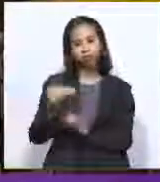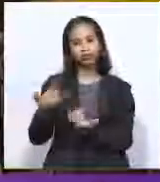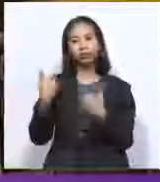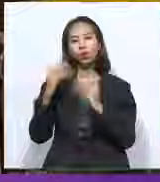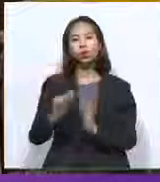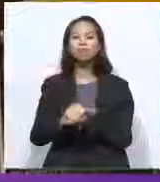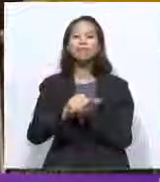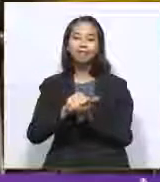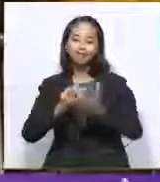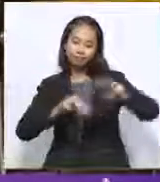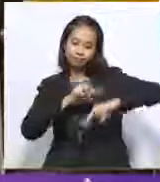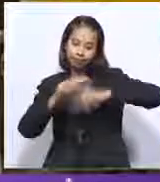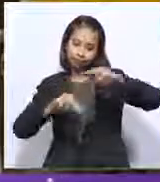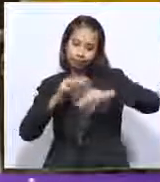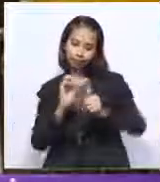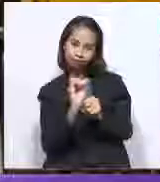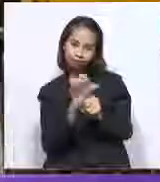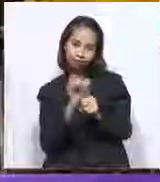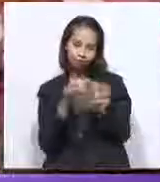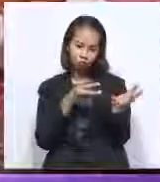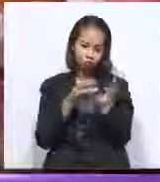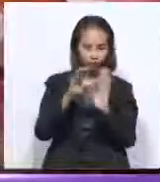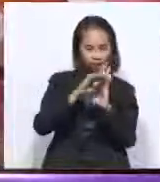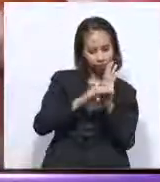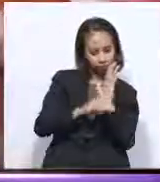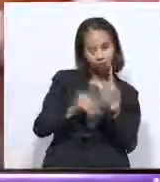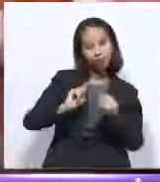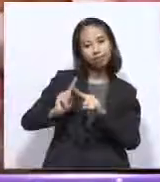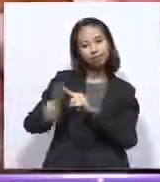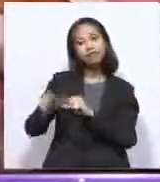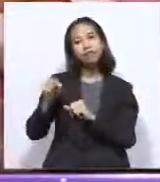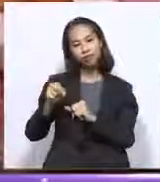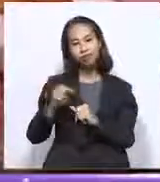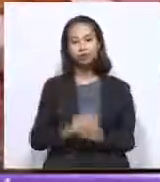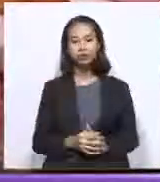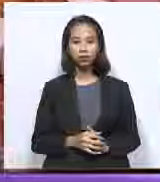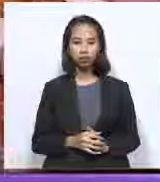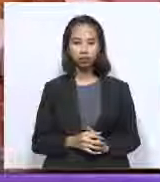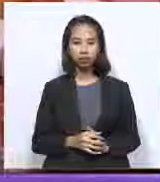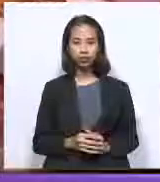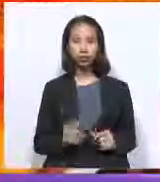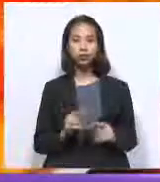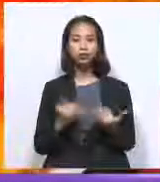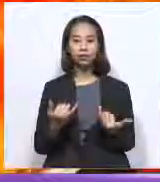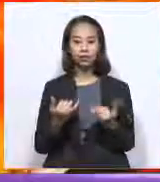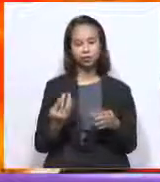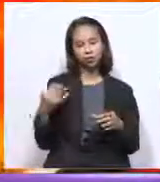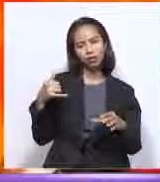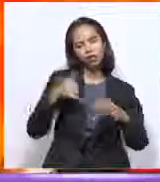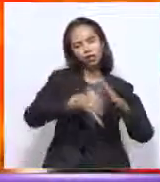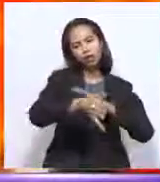น้าที่คอยอำนวยความสะดวกค่ะแนะนำวิธีการไหว้ที่ถูกต้องภายในศาลเจ้าพ่อเสือด้วยนะคะแต่ว่าบริเวณด้าน